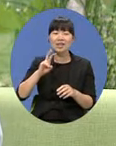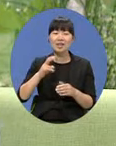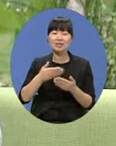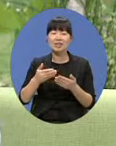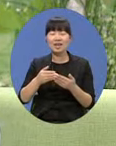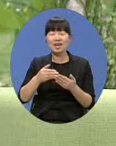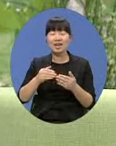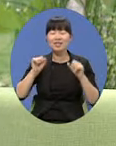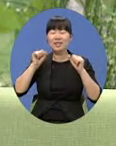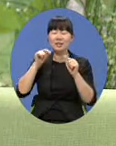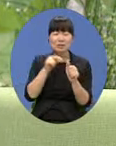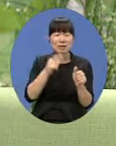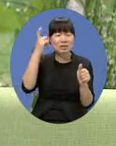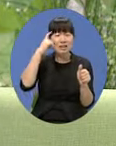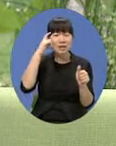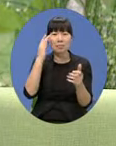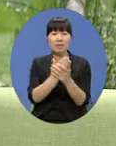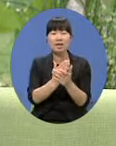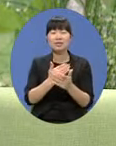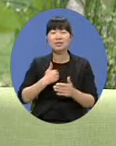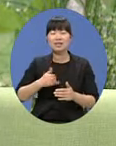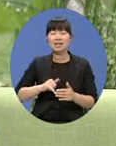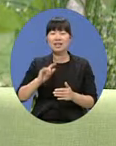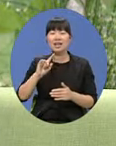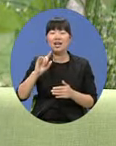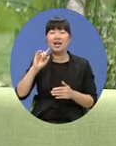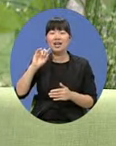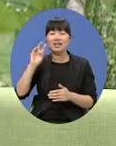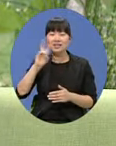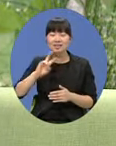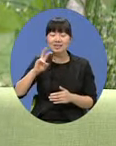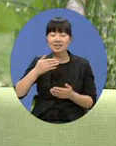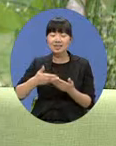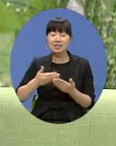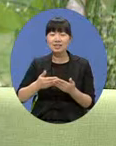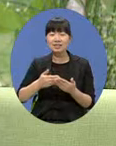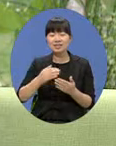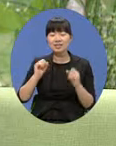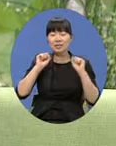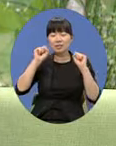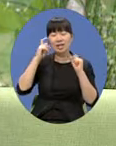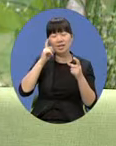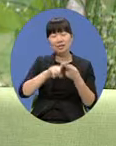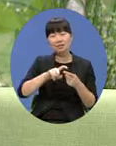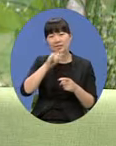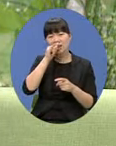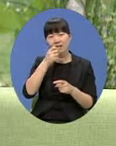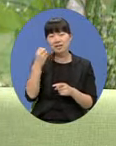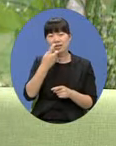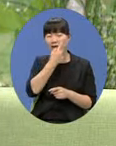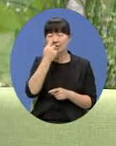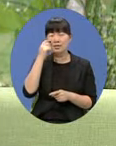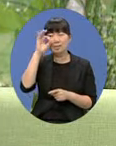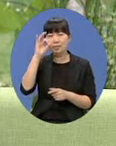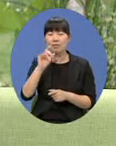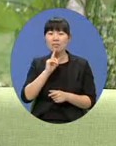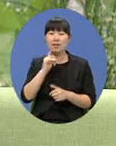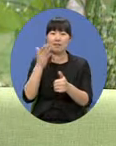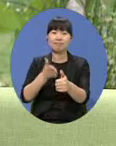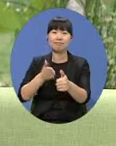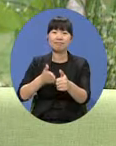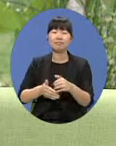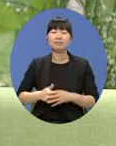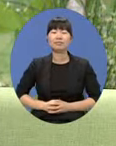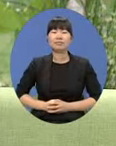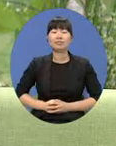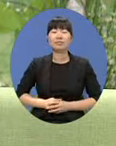라고 생각하시는 게 아니라 우리 아이가 정말 예체능 쪽에 진짜 관심이 있는지 한번 다시 한번 확인해 보시라는 말씀 다시 한번 드리도록